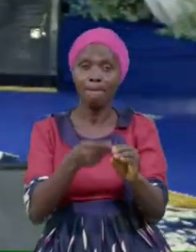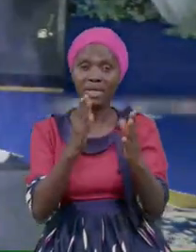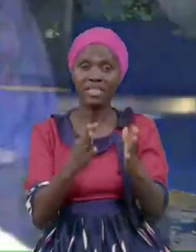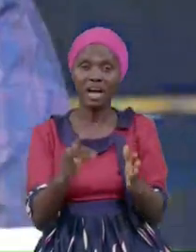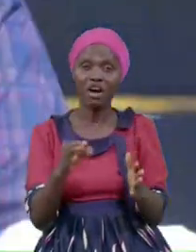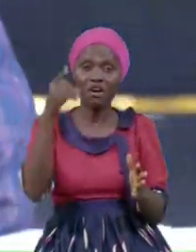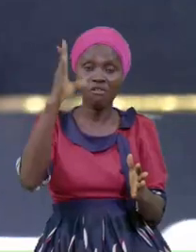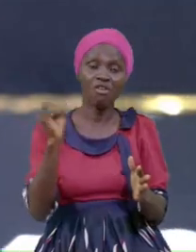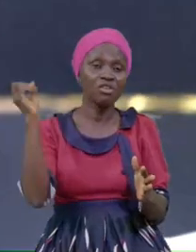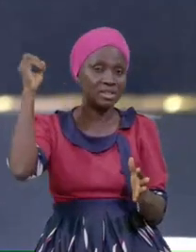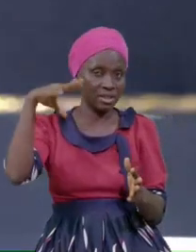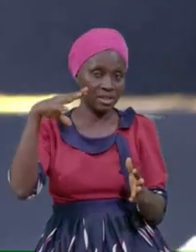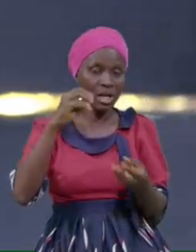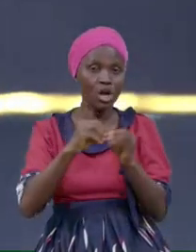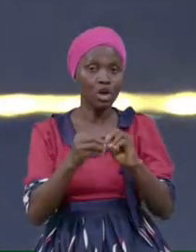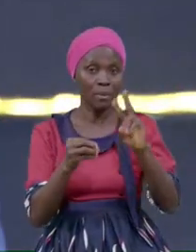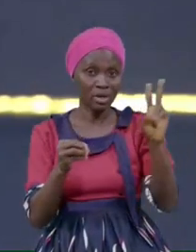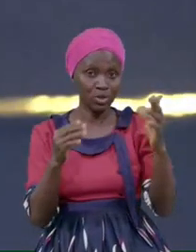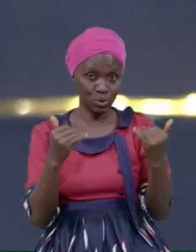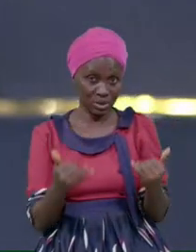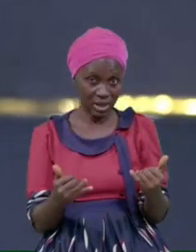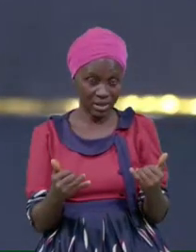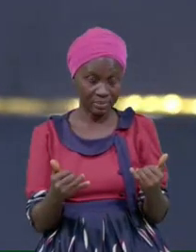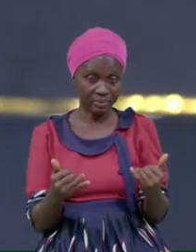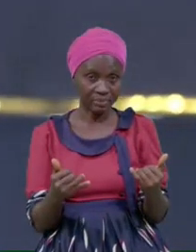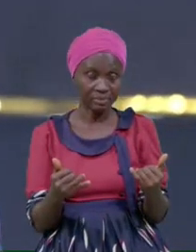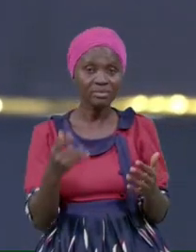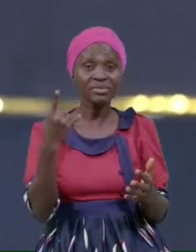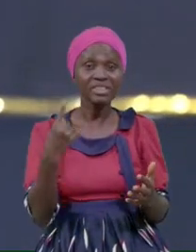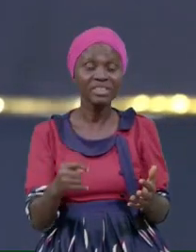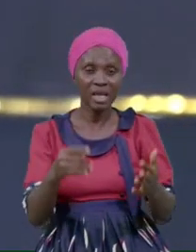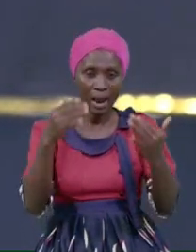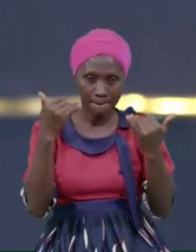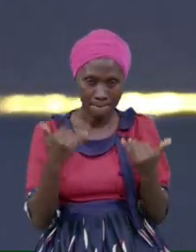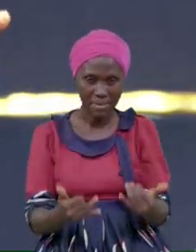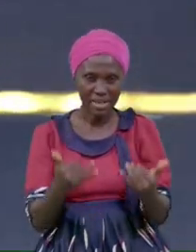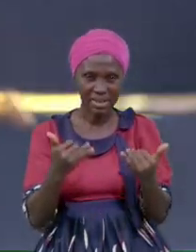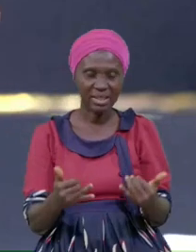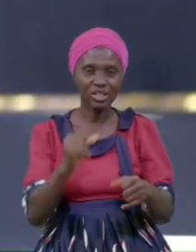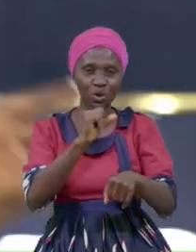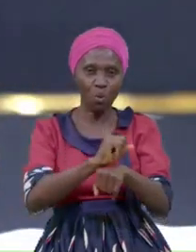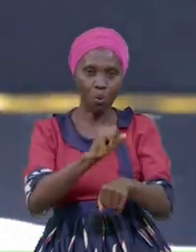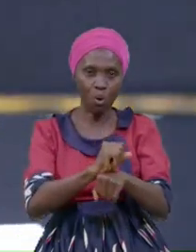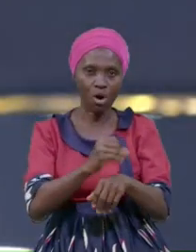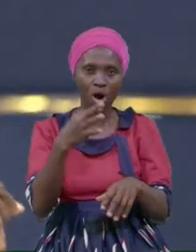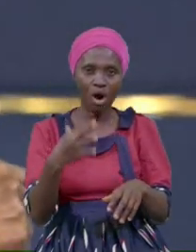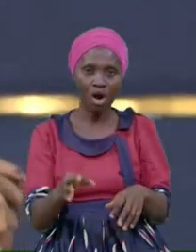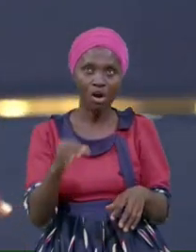deuxième point maintenant, les produits actuels. Les produits actuels de la grâce de